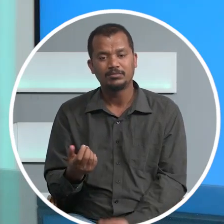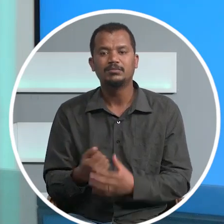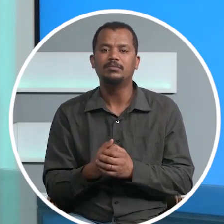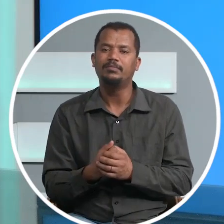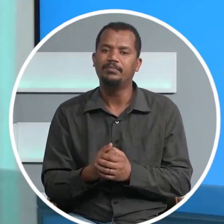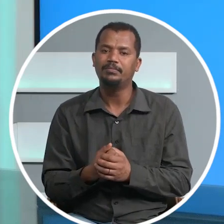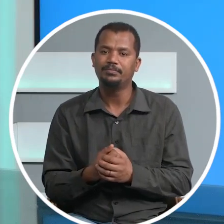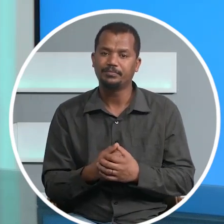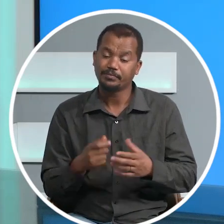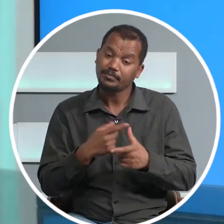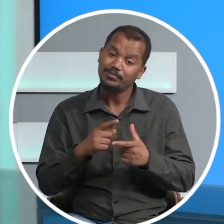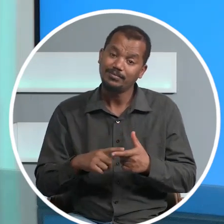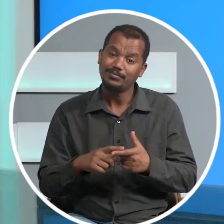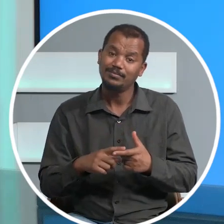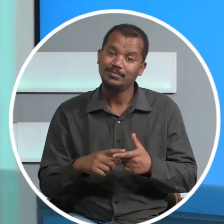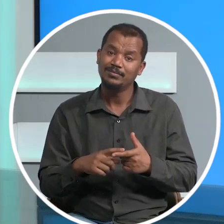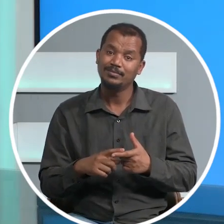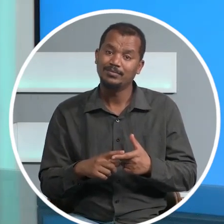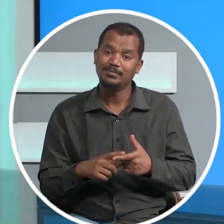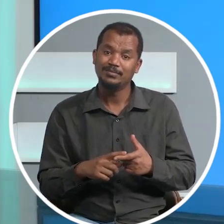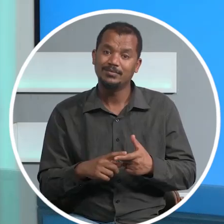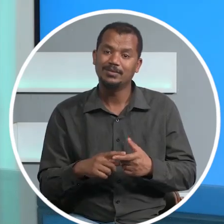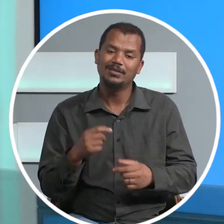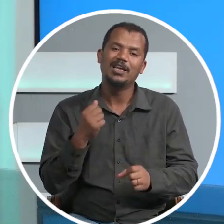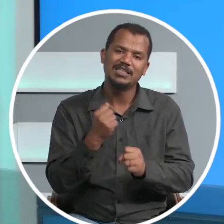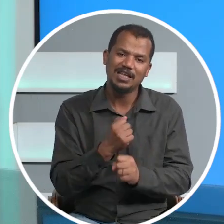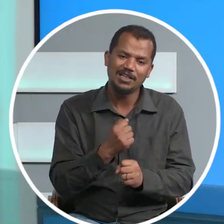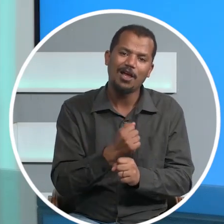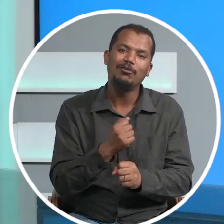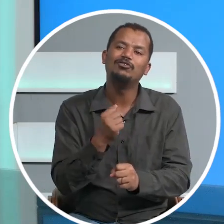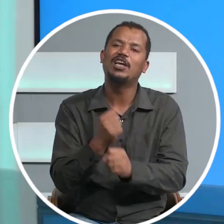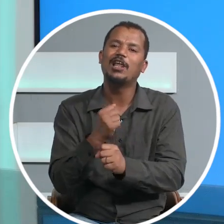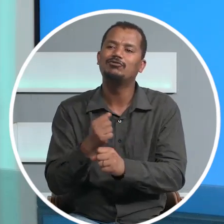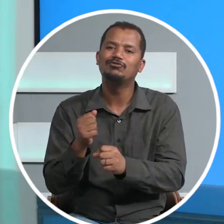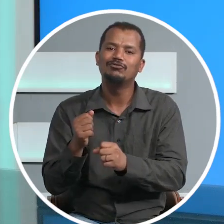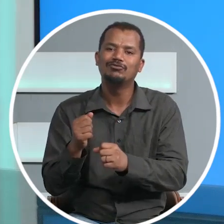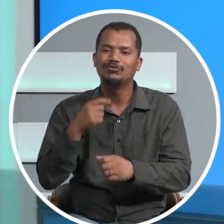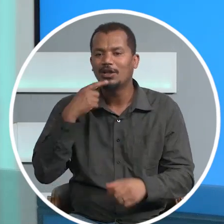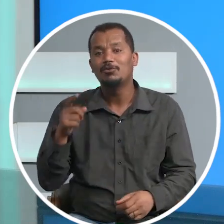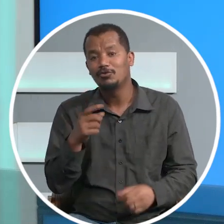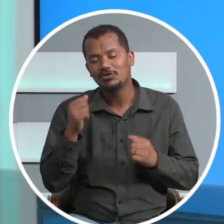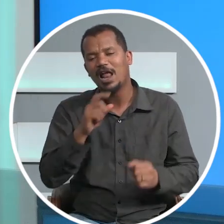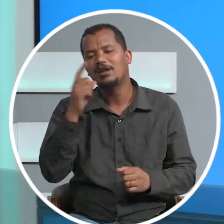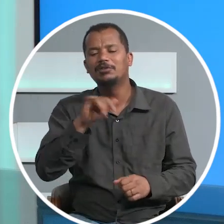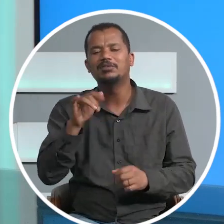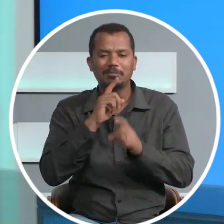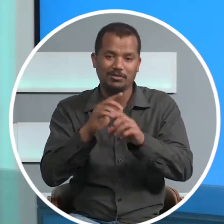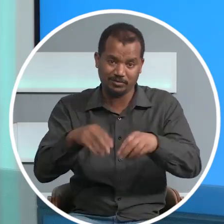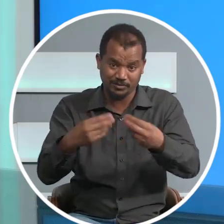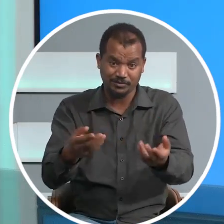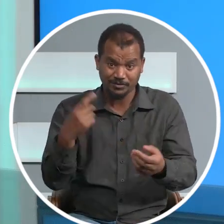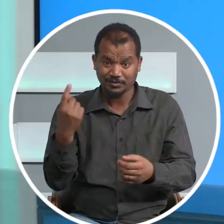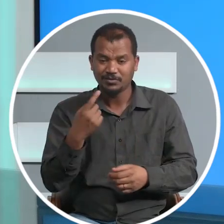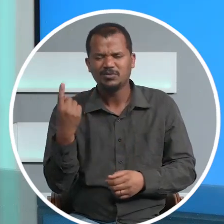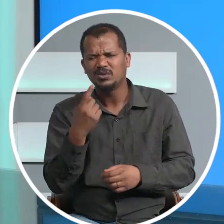እና ይላሉ። እንግዲህ እነሱም ደግሞ እንግዲህ ወይ ሰርታችሁ ደሩ ተብለው ሊሆን ይችላል። አንዳንዶቹም እንደዛ ይሉን አለ። በዚህም እነዚህ